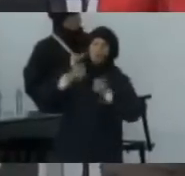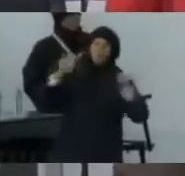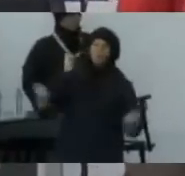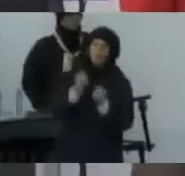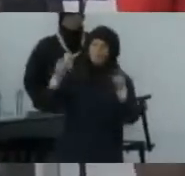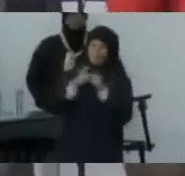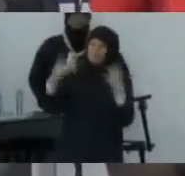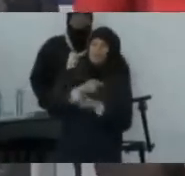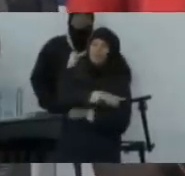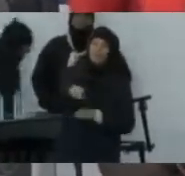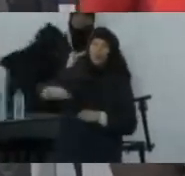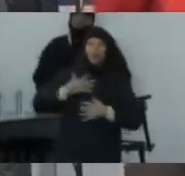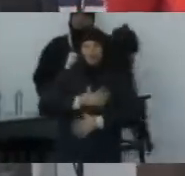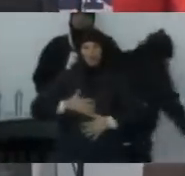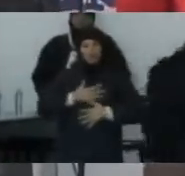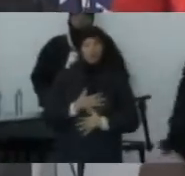fiero.